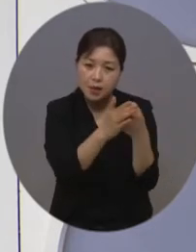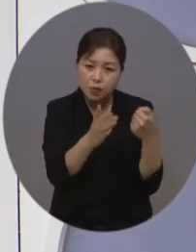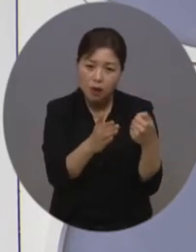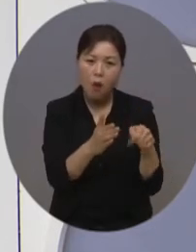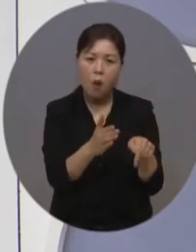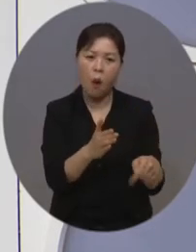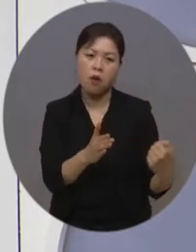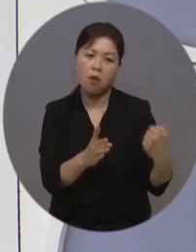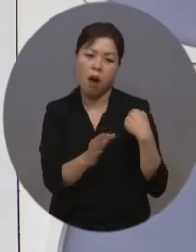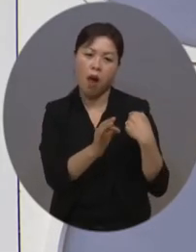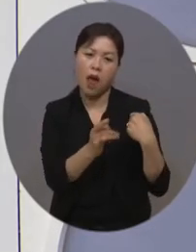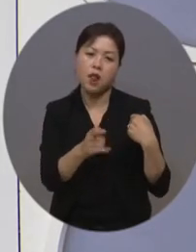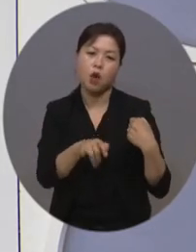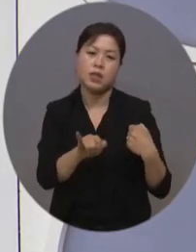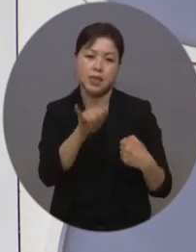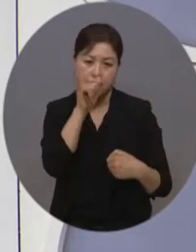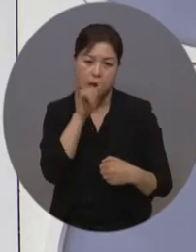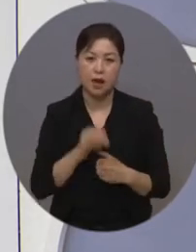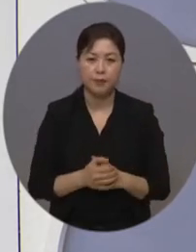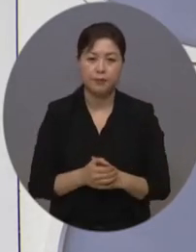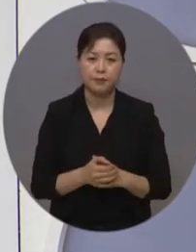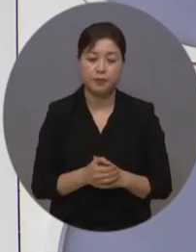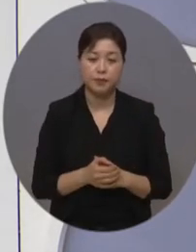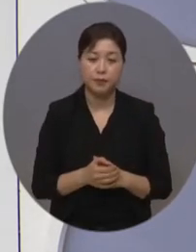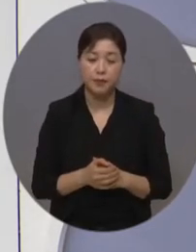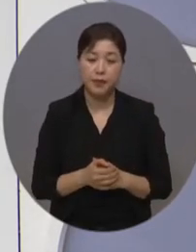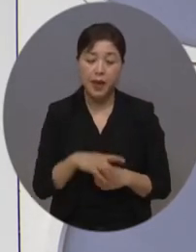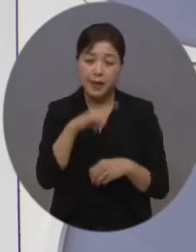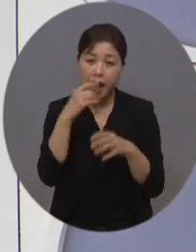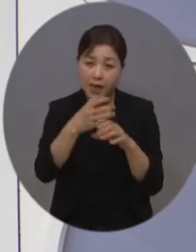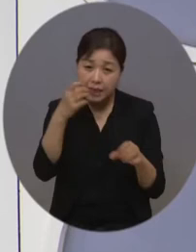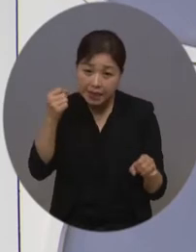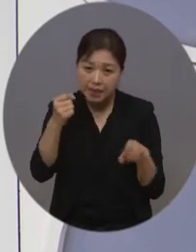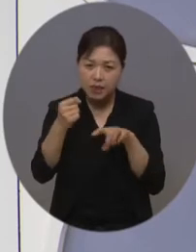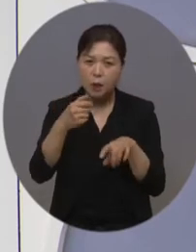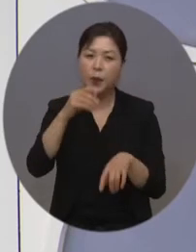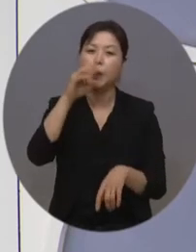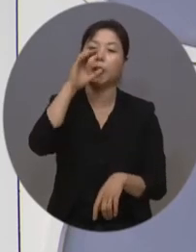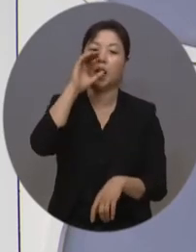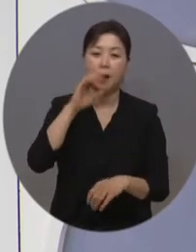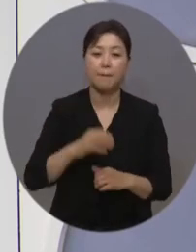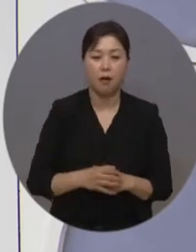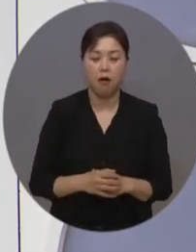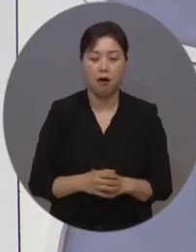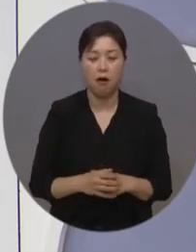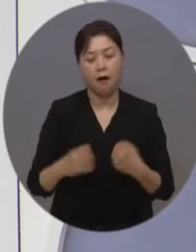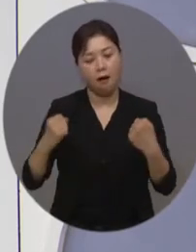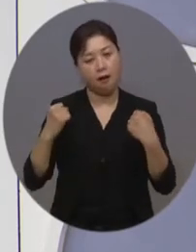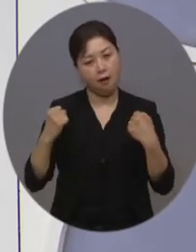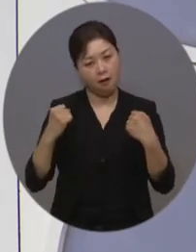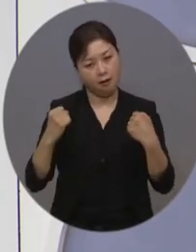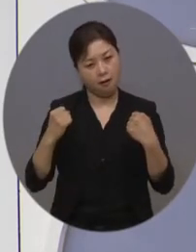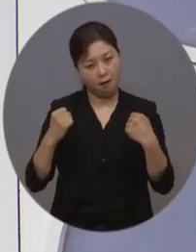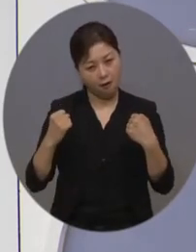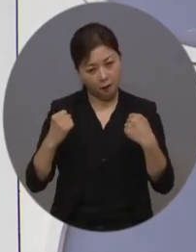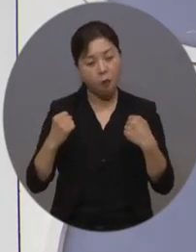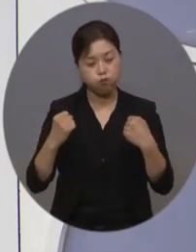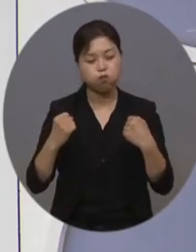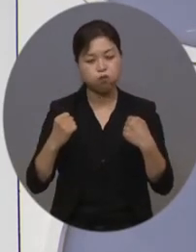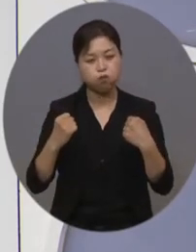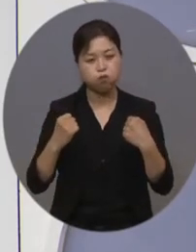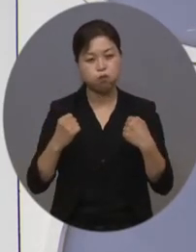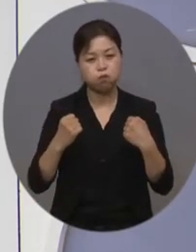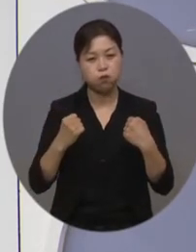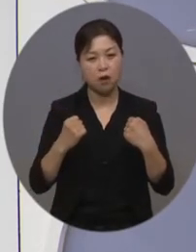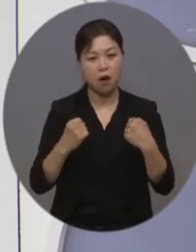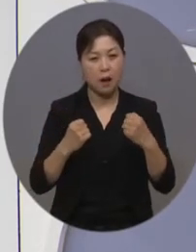있다. 그러니까 이제 이거를 이제 먹으면은 아, 사람이 아주 참 이 면역력이 튼튼해질 것이다.